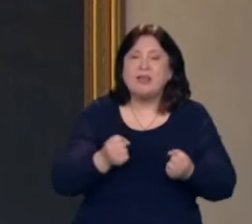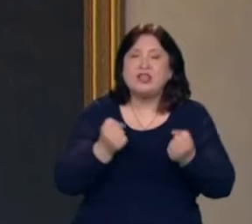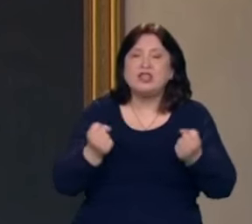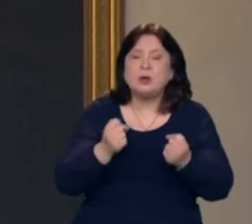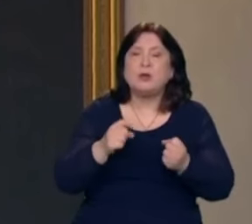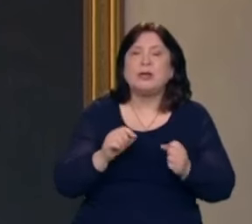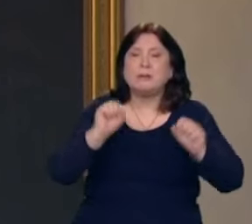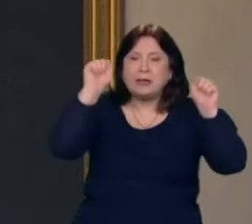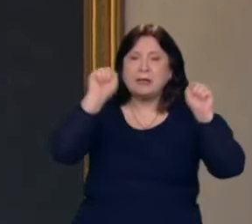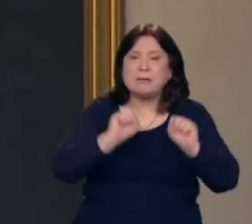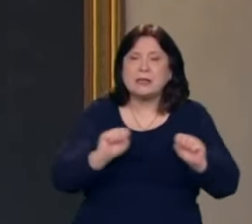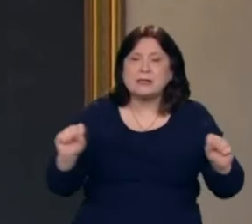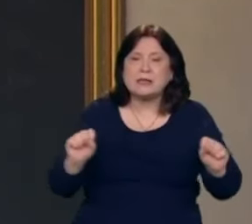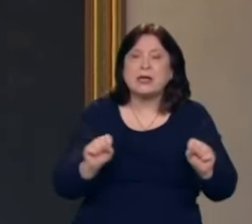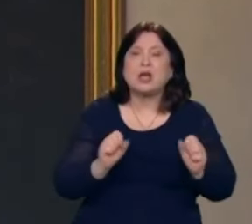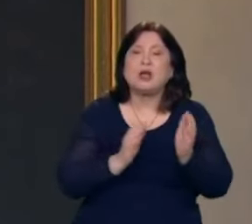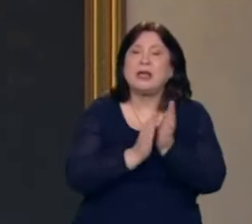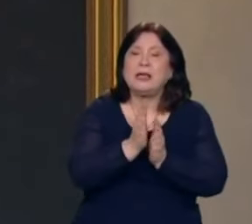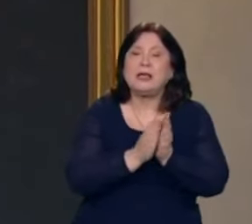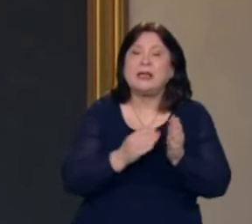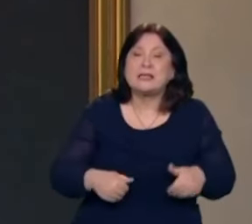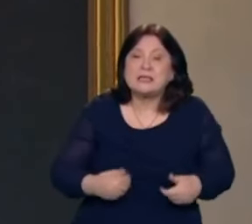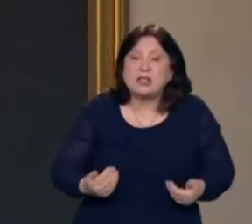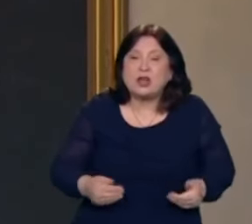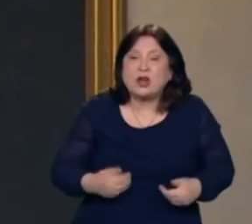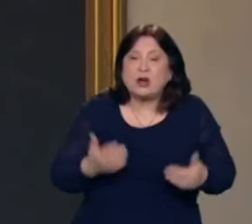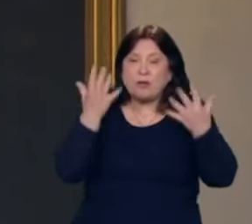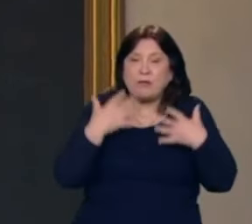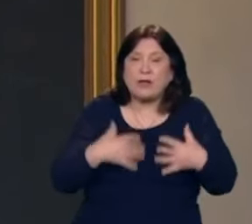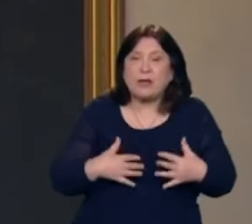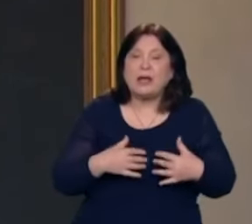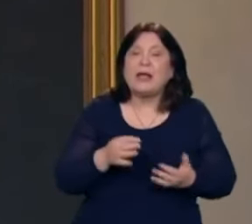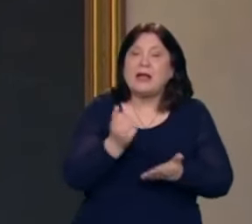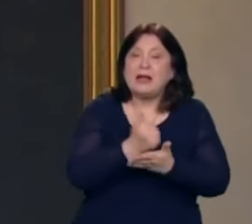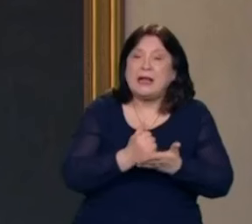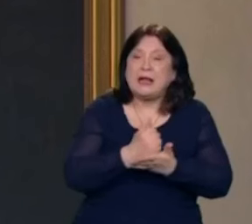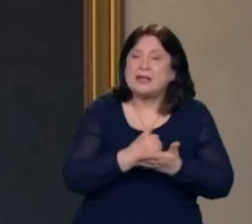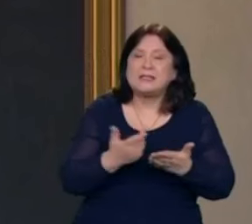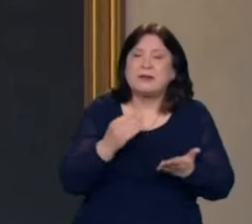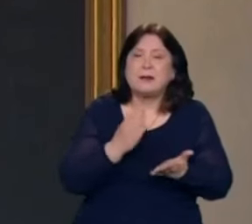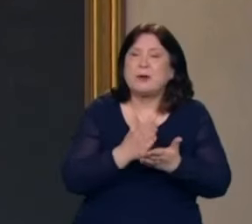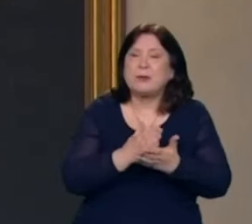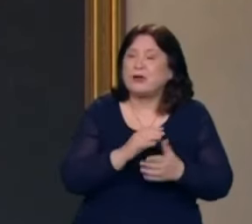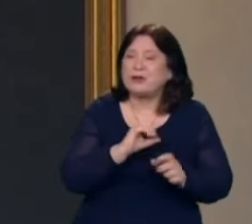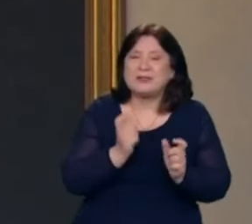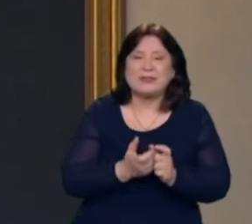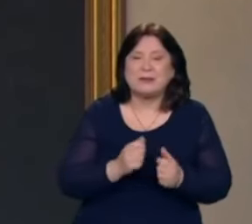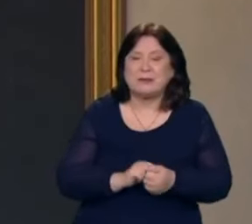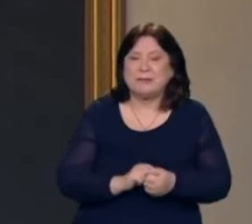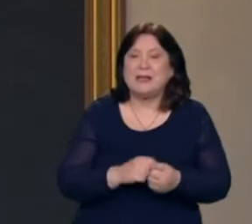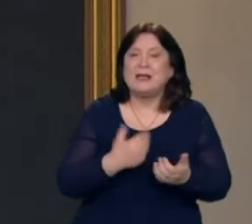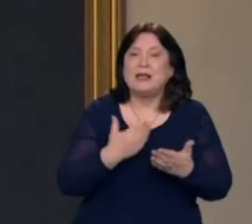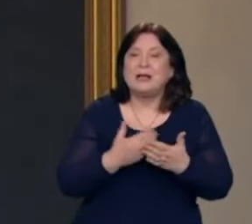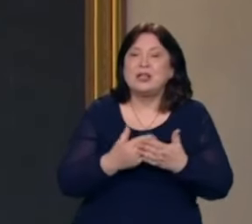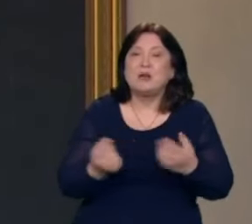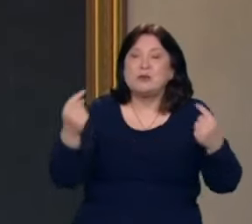gimnastyką higieną zdrowia nawet lekarstwami przychodzi